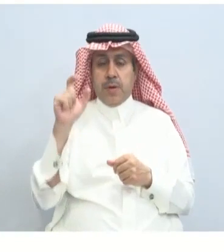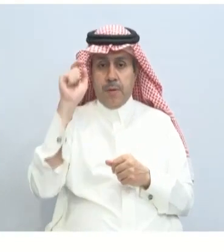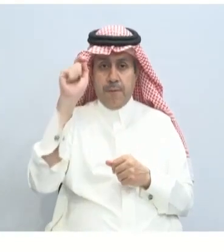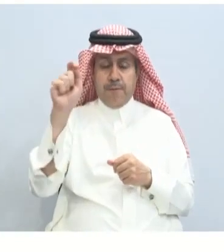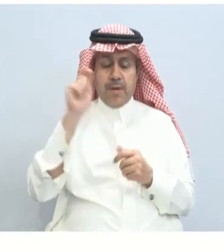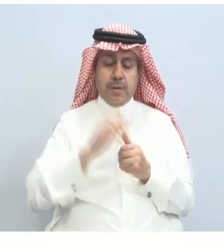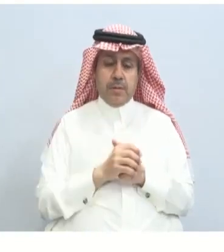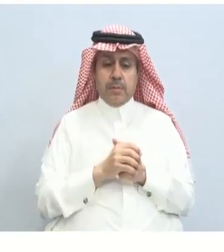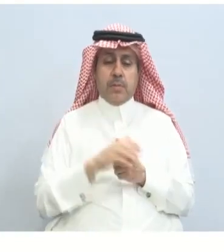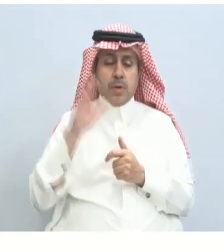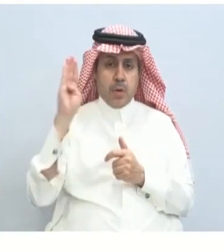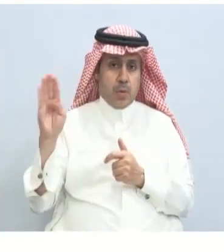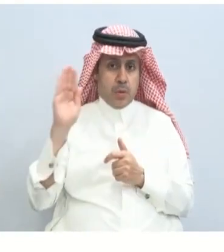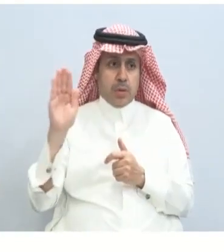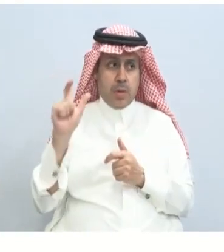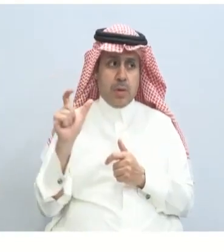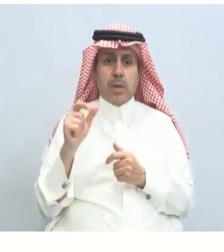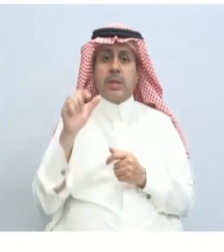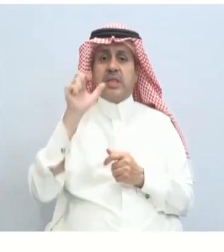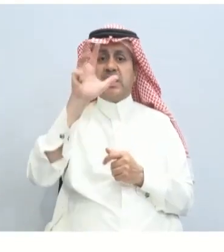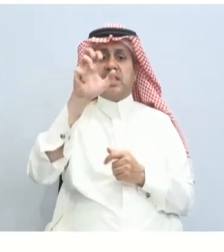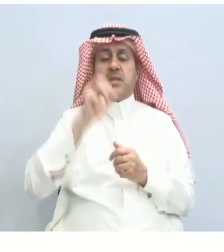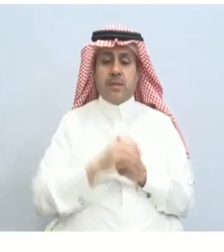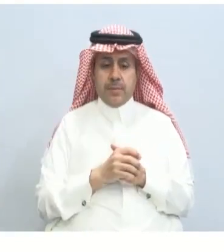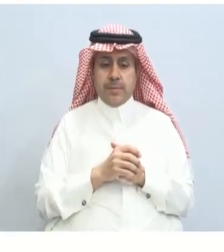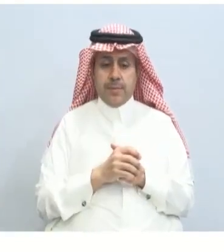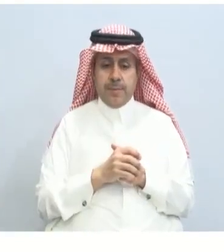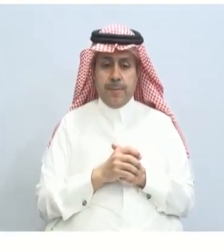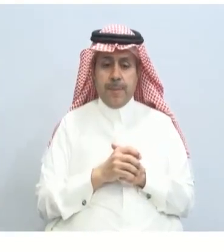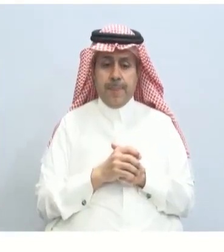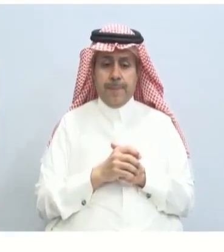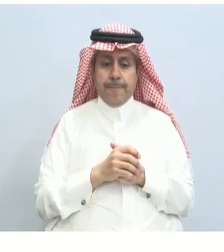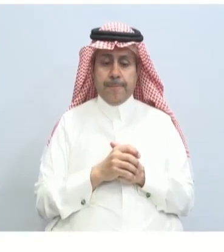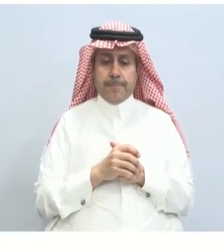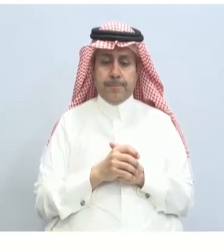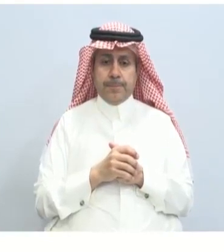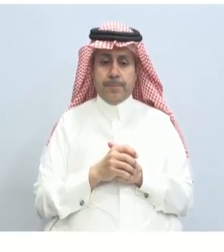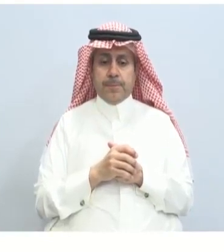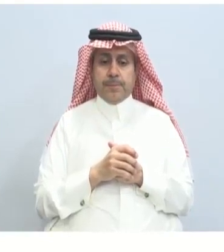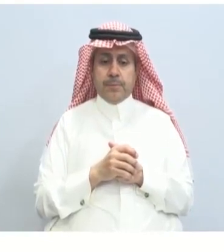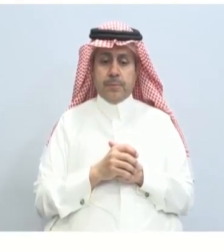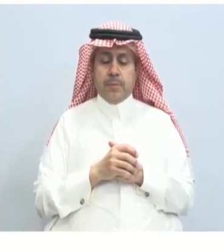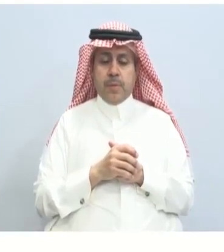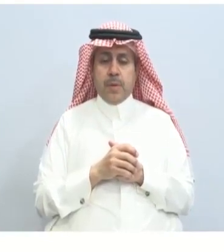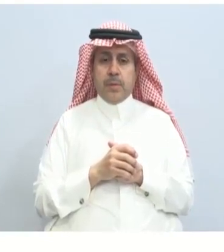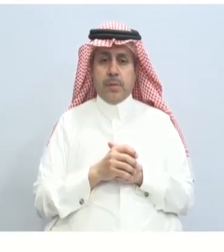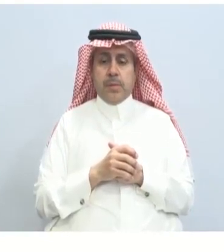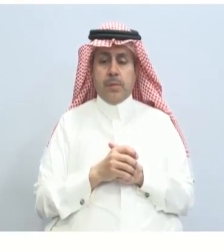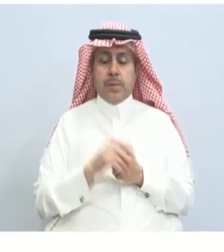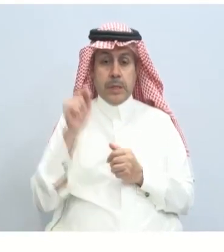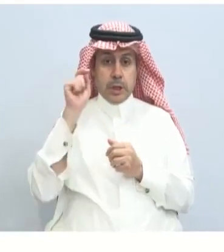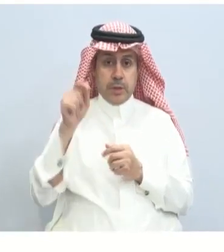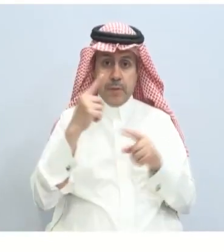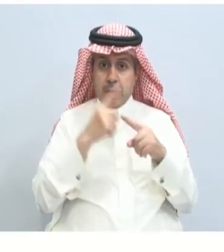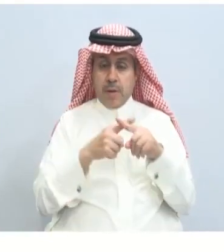هي كوساين ال 90 هذه تساوي كم تساوي ص0 تساوي ص0 وبالتالي لاحظ معي ان 0 ضرب